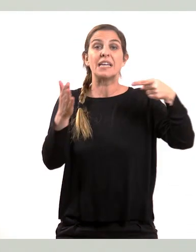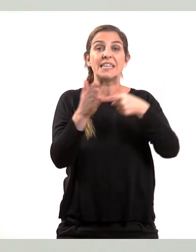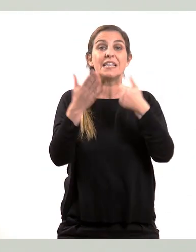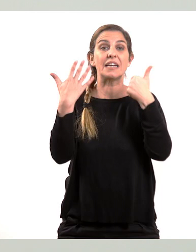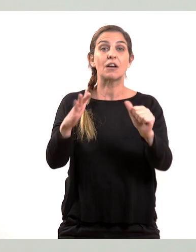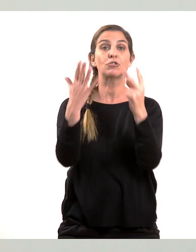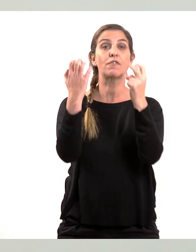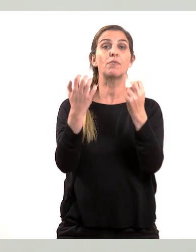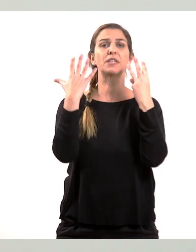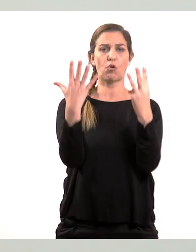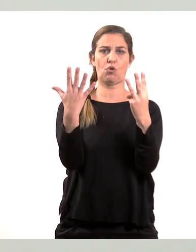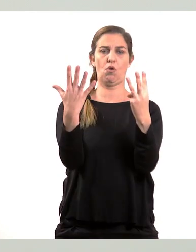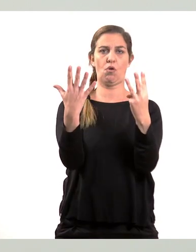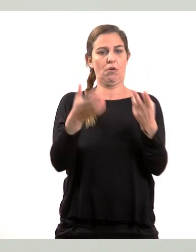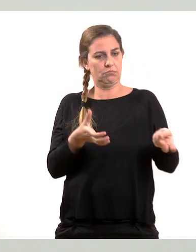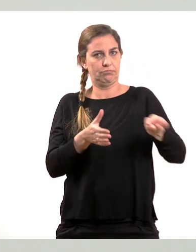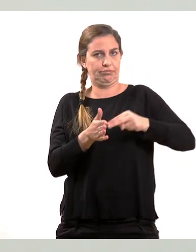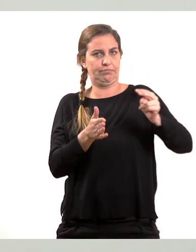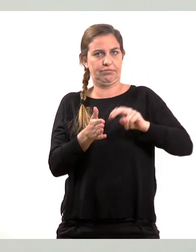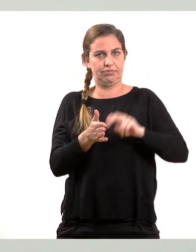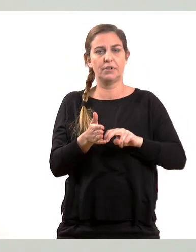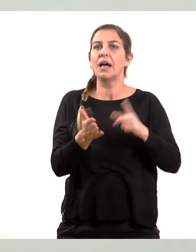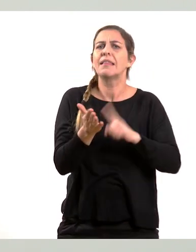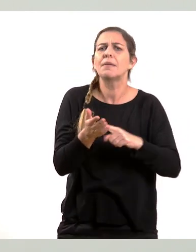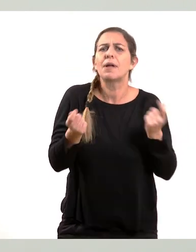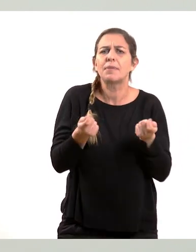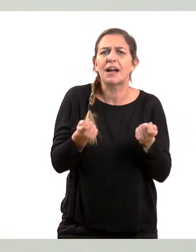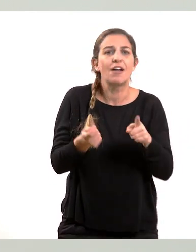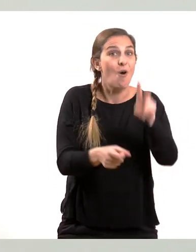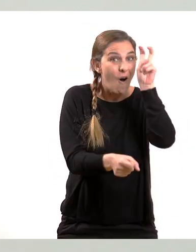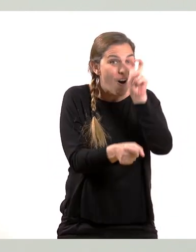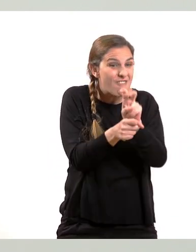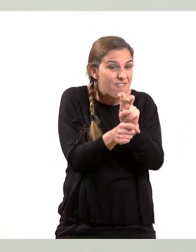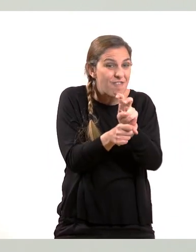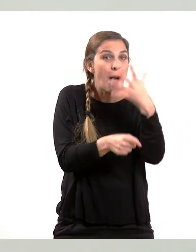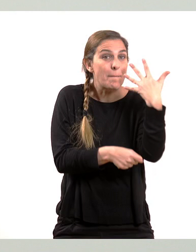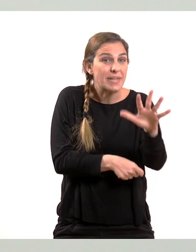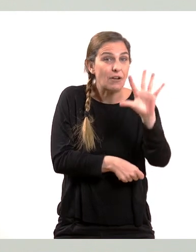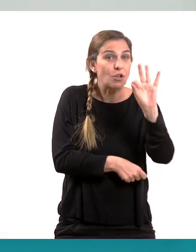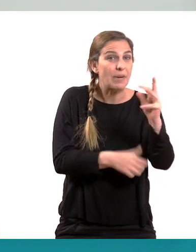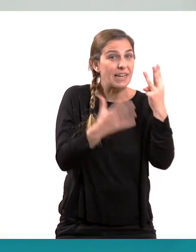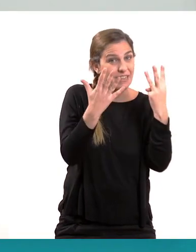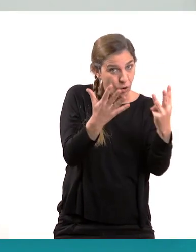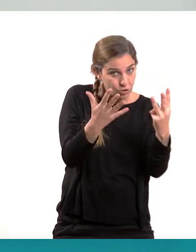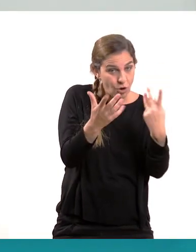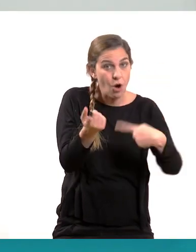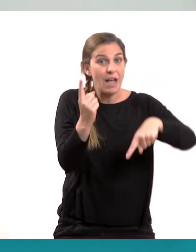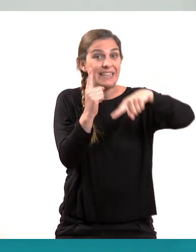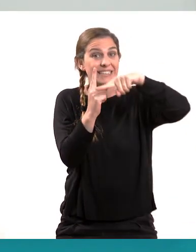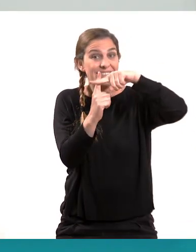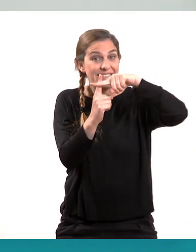1678. Τι τους κάνουμε αυτούς τώρα? Τους προσθέτουμε σε αυτούς που μείναν στο καράβι. Άρα γράφω